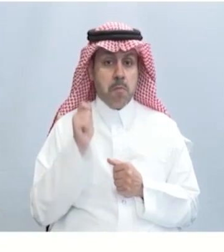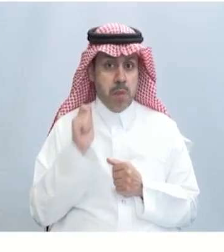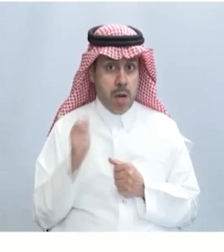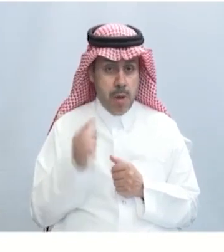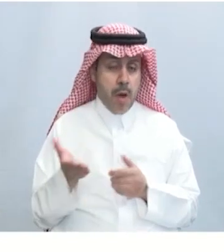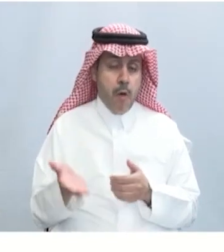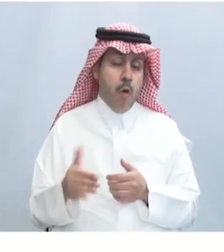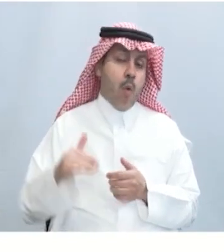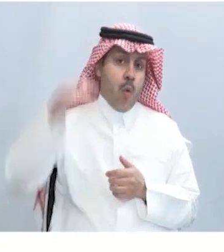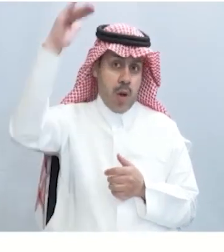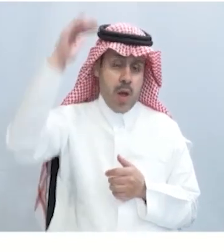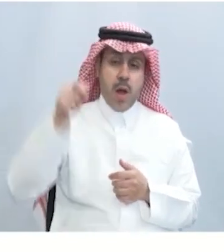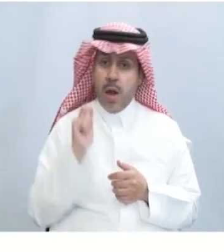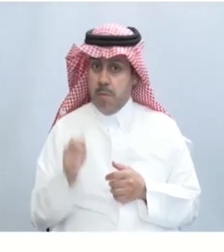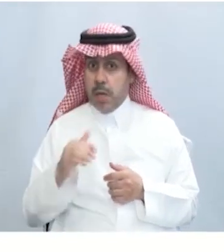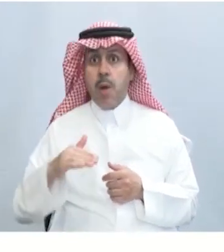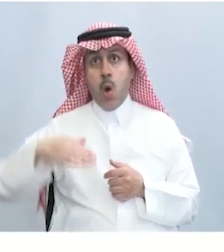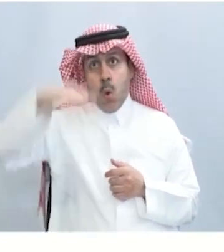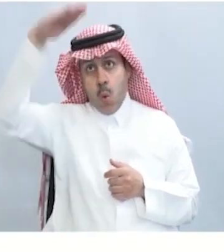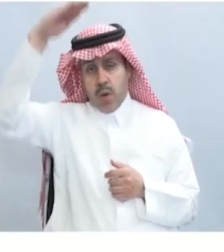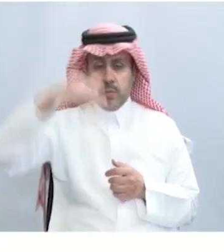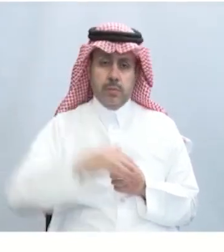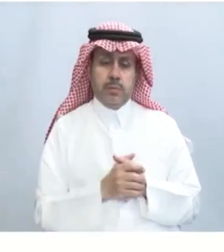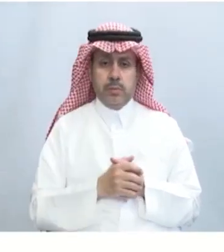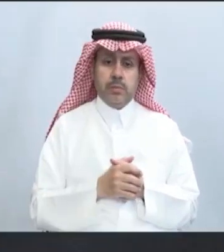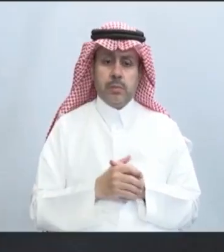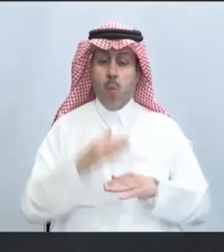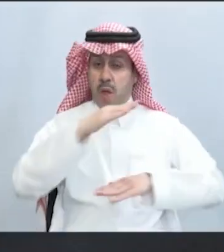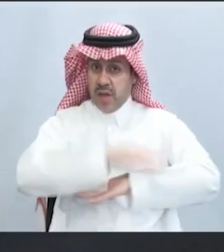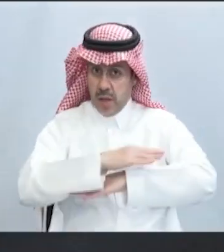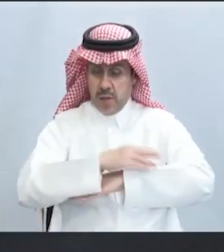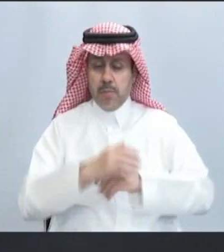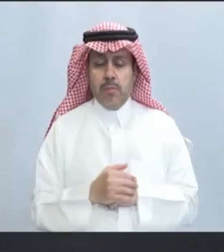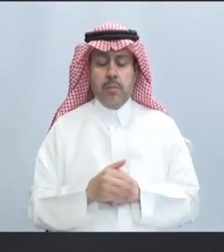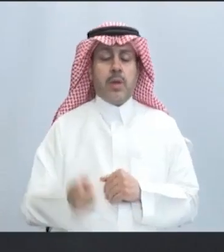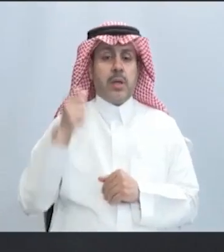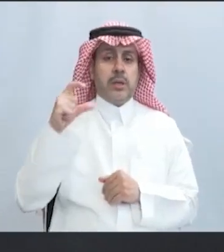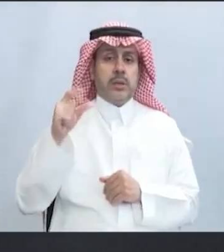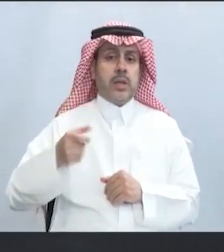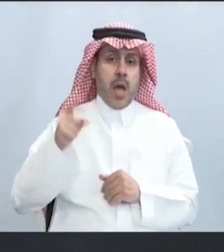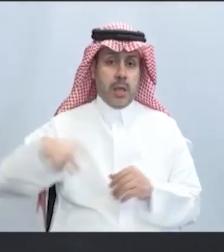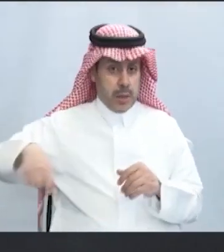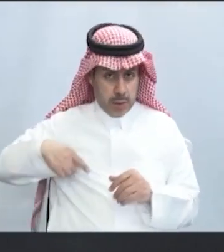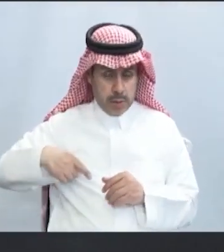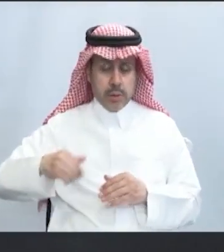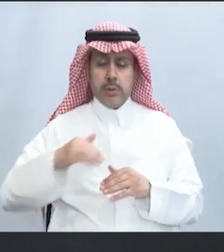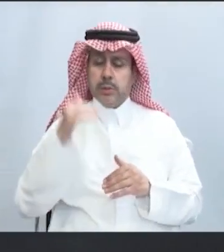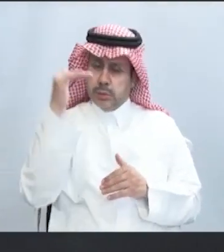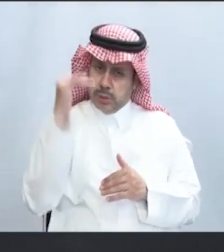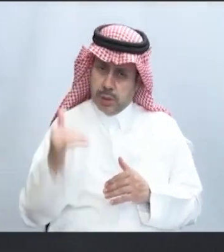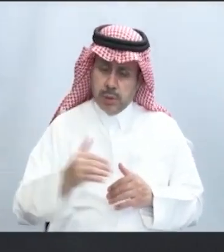بالمحكمه العليا بالمحكمه العليا وهذا هو تنظيم اداري لترتيب هذا الامر